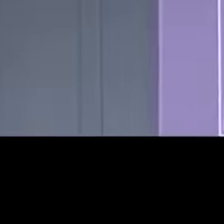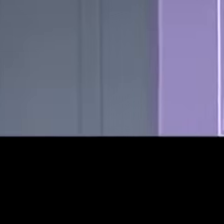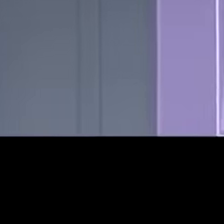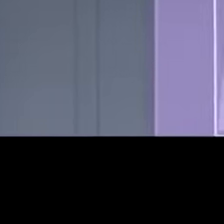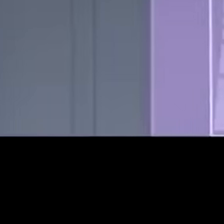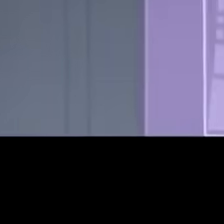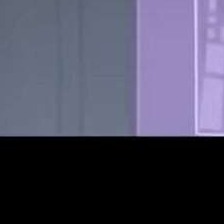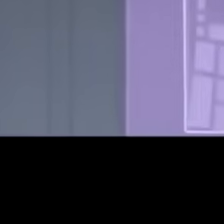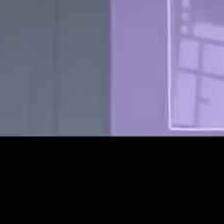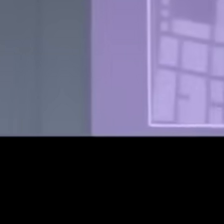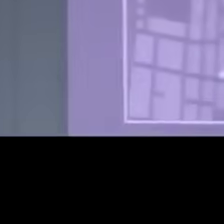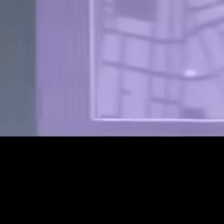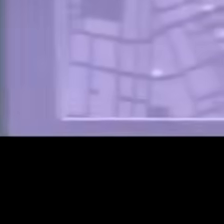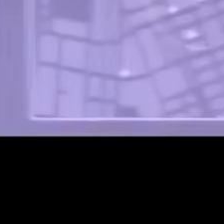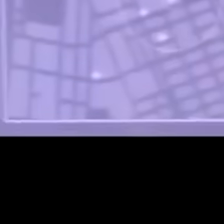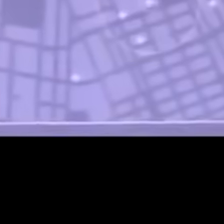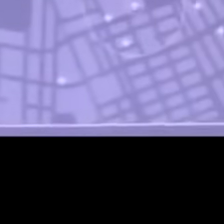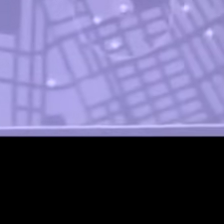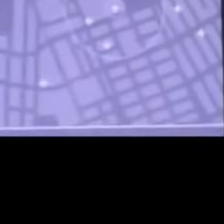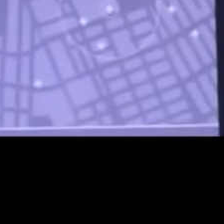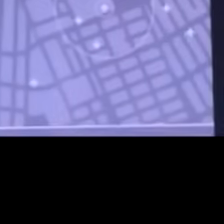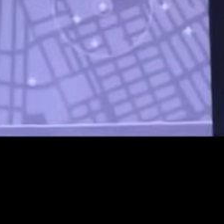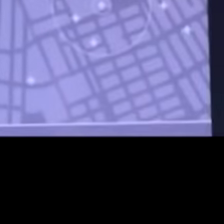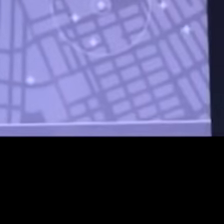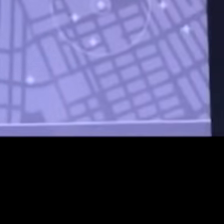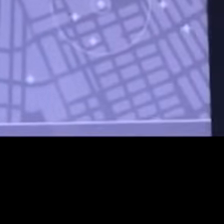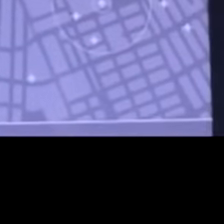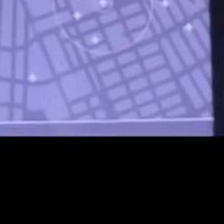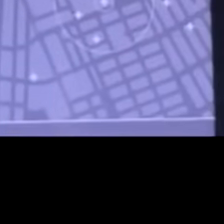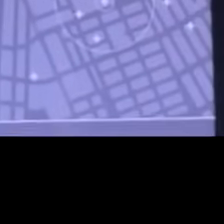집단 지성의 힘을 모아 모아 고민 중개사 양원호.